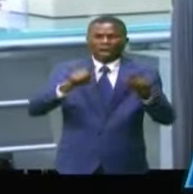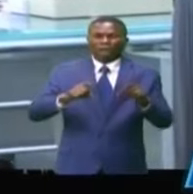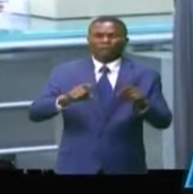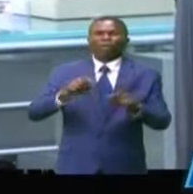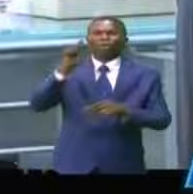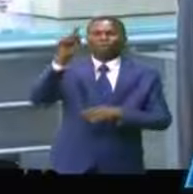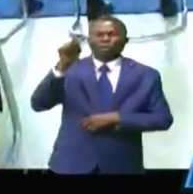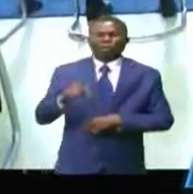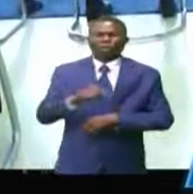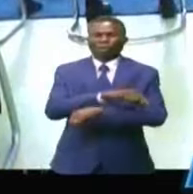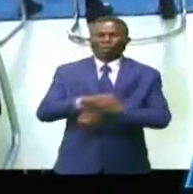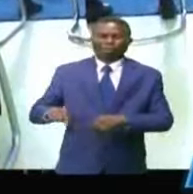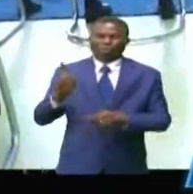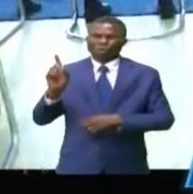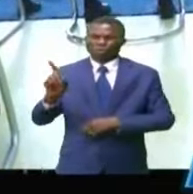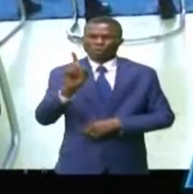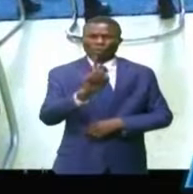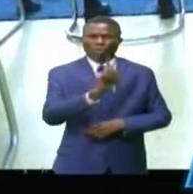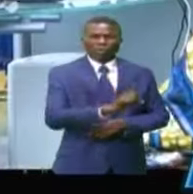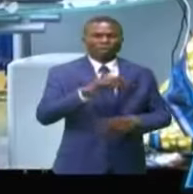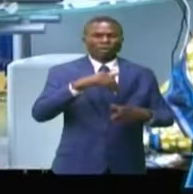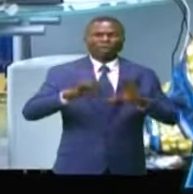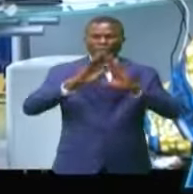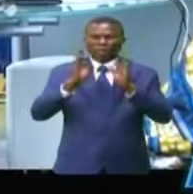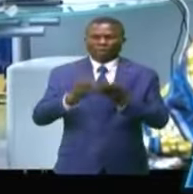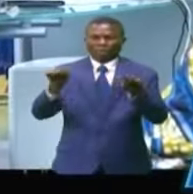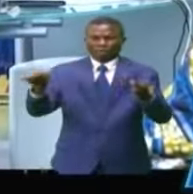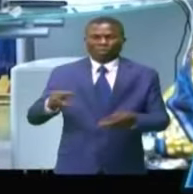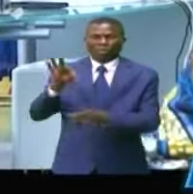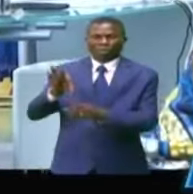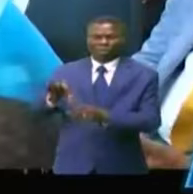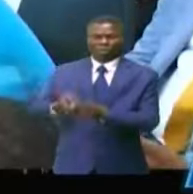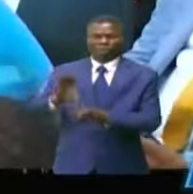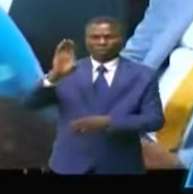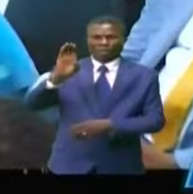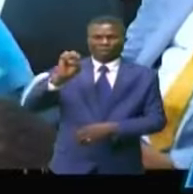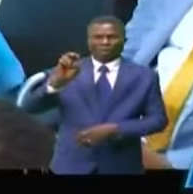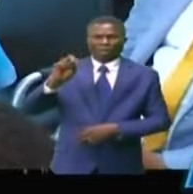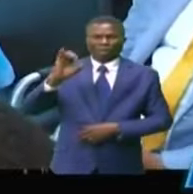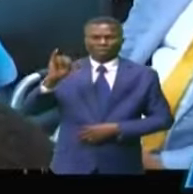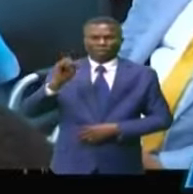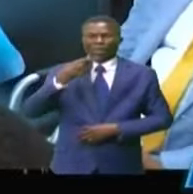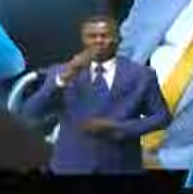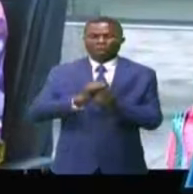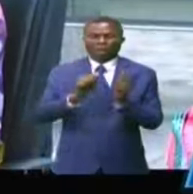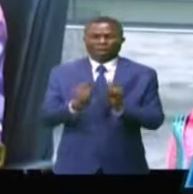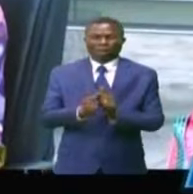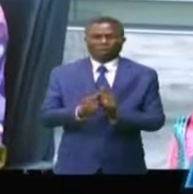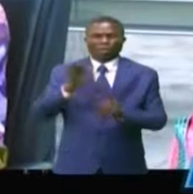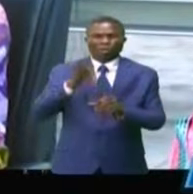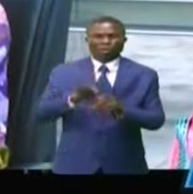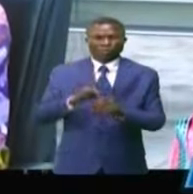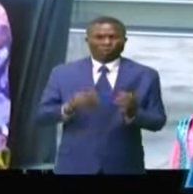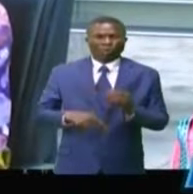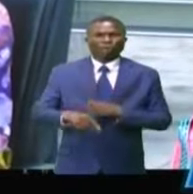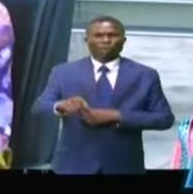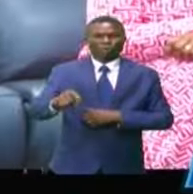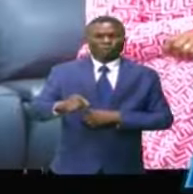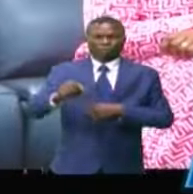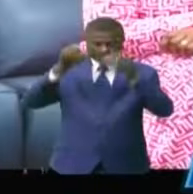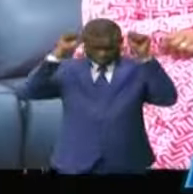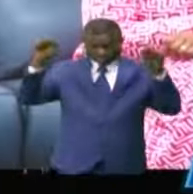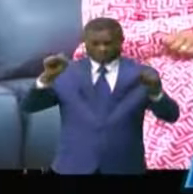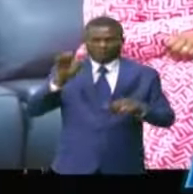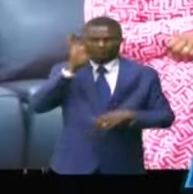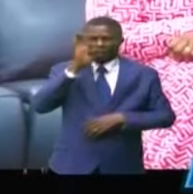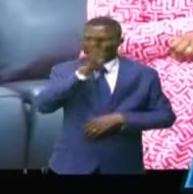résultats bureau par bureau à travers tous les sites de vote de la CENI. Parlant du processus électoral en cours, Modeste